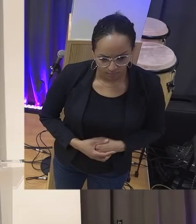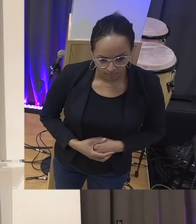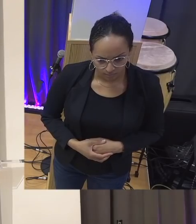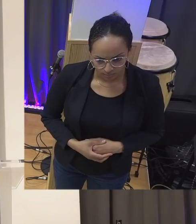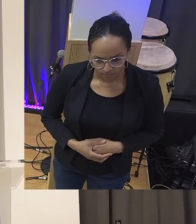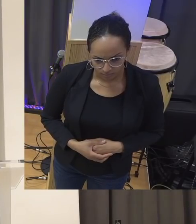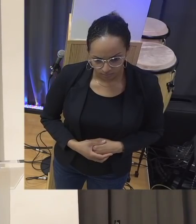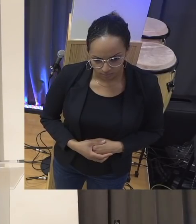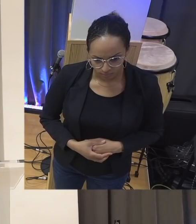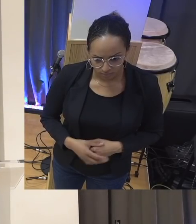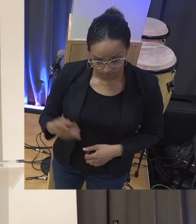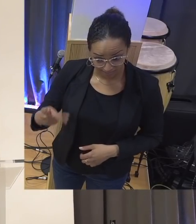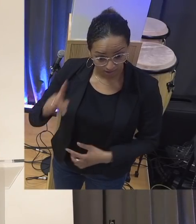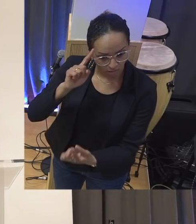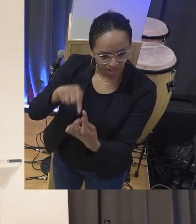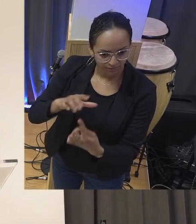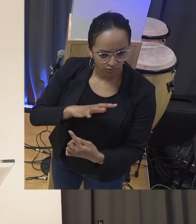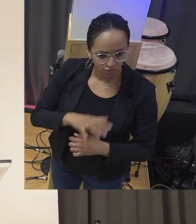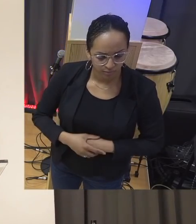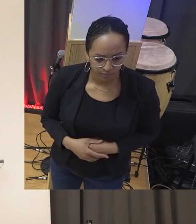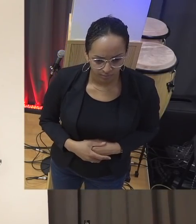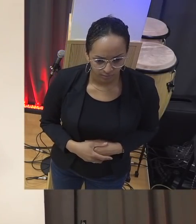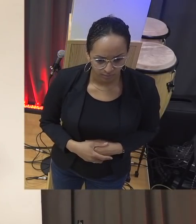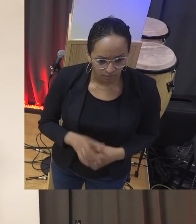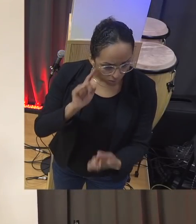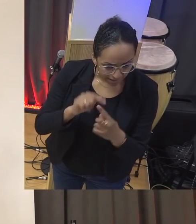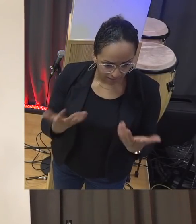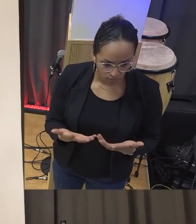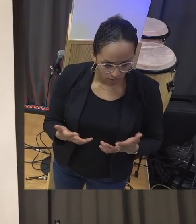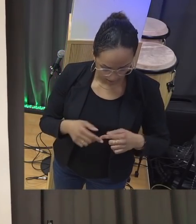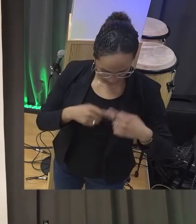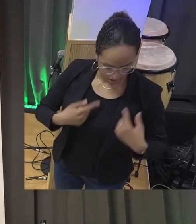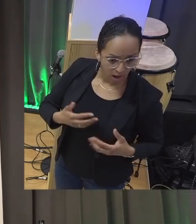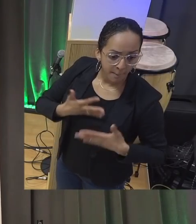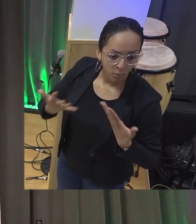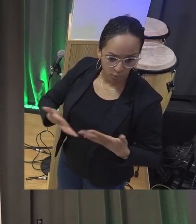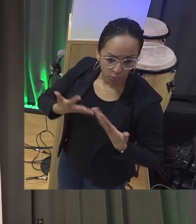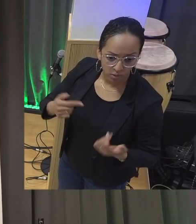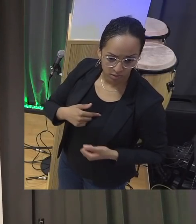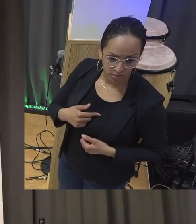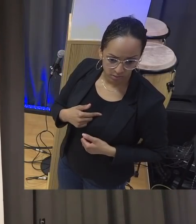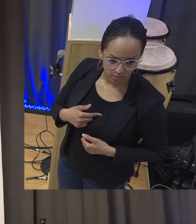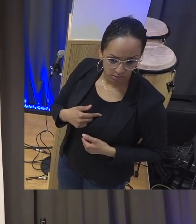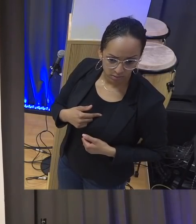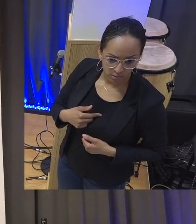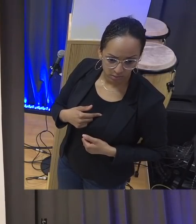mais dans un objectif. C'est l'amour. L'amour